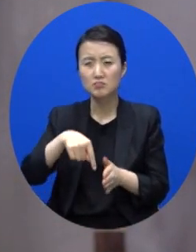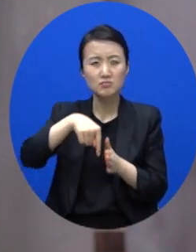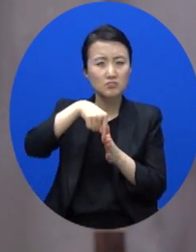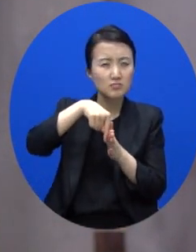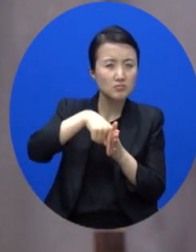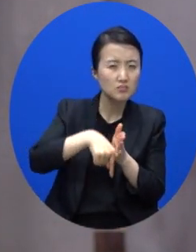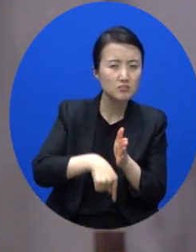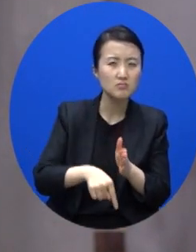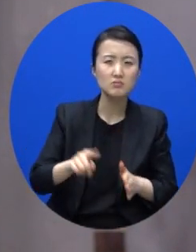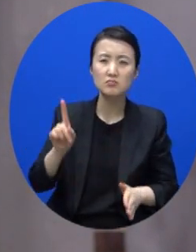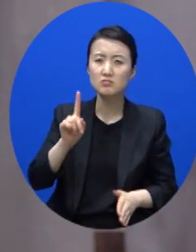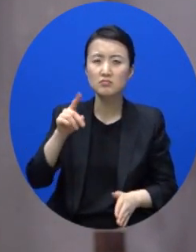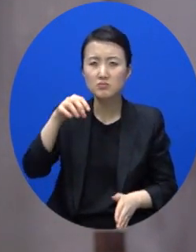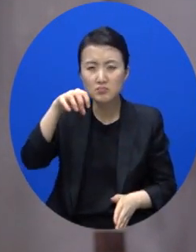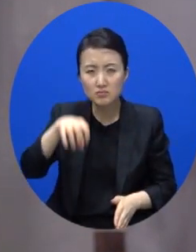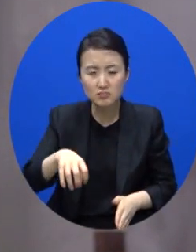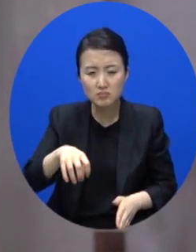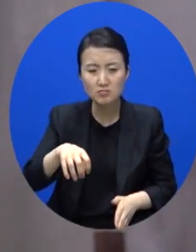만파식적이라고 하는